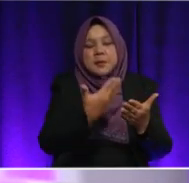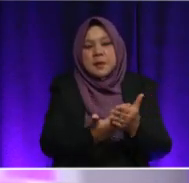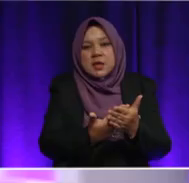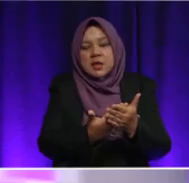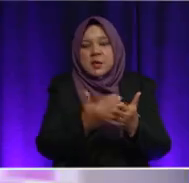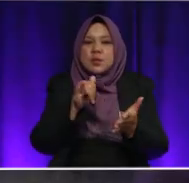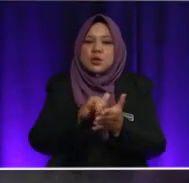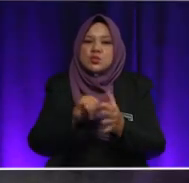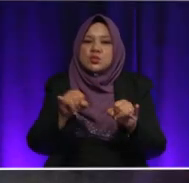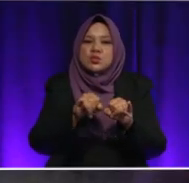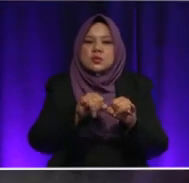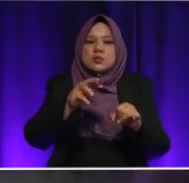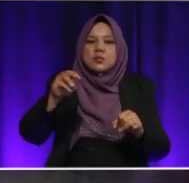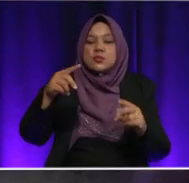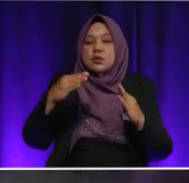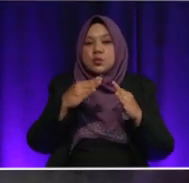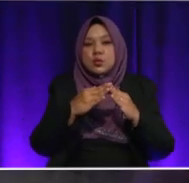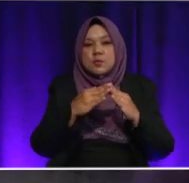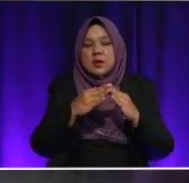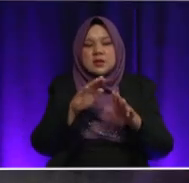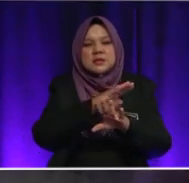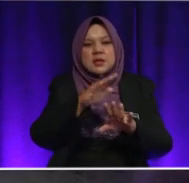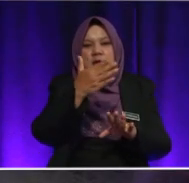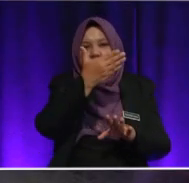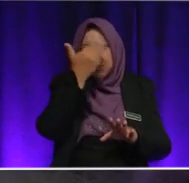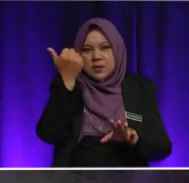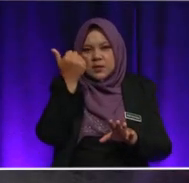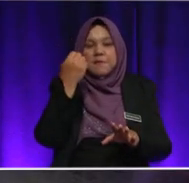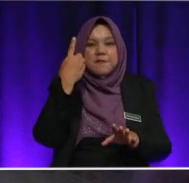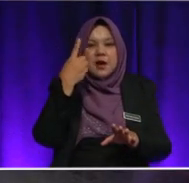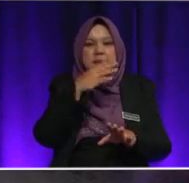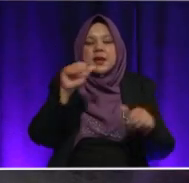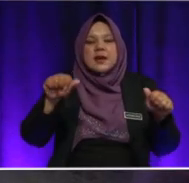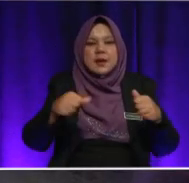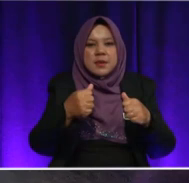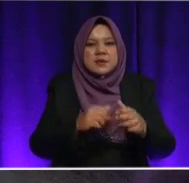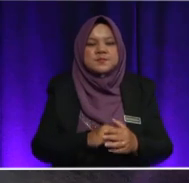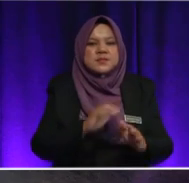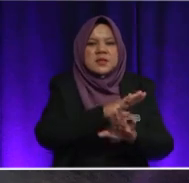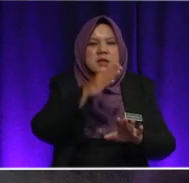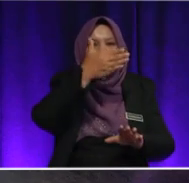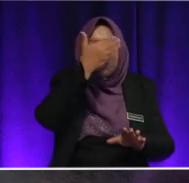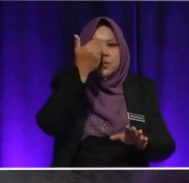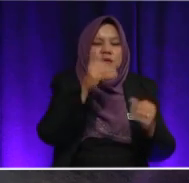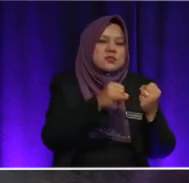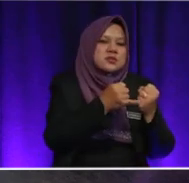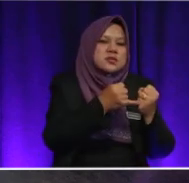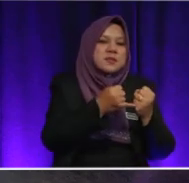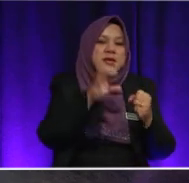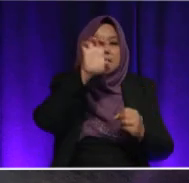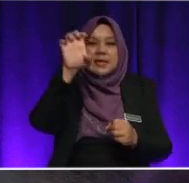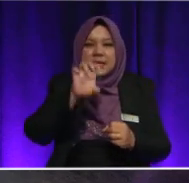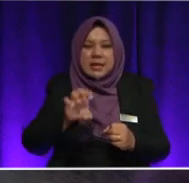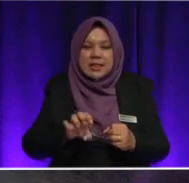dan kita beli paham dan jangan lupa paham dan amalkan Oke dan juga jangan lupa untuk jimat di rumah Anda